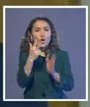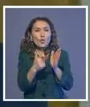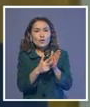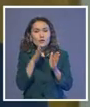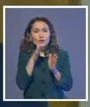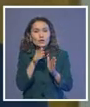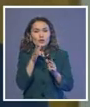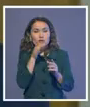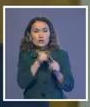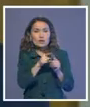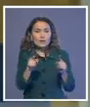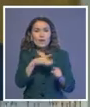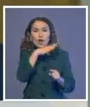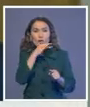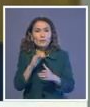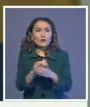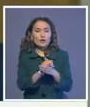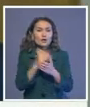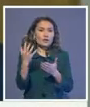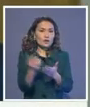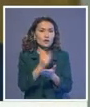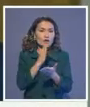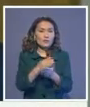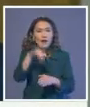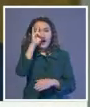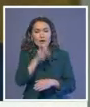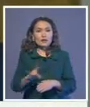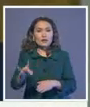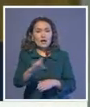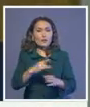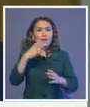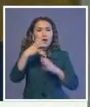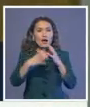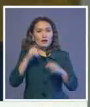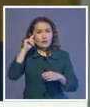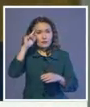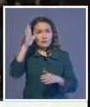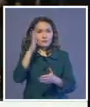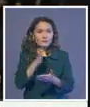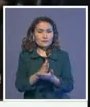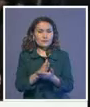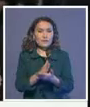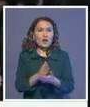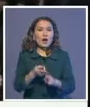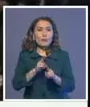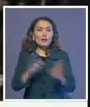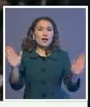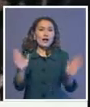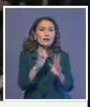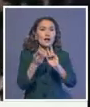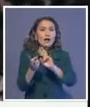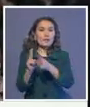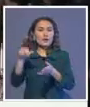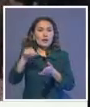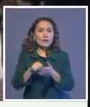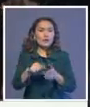жылда елдегі татулықтың арқасында көптеген жетістіктерге жеттік. Бүгінде Қазақстан әлем мойындаған беделді мемлекет. Бұл тек ән мен би кеші